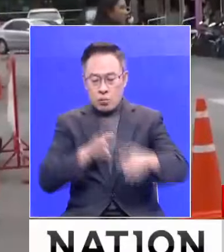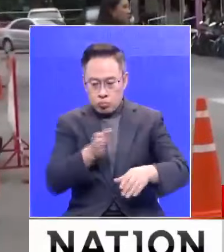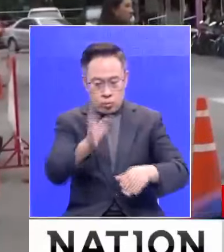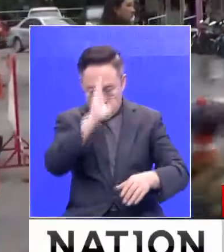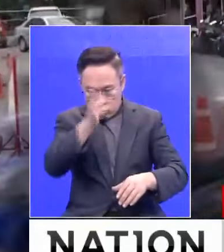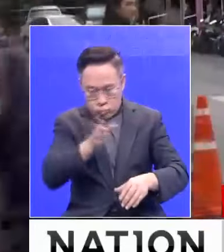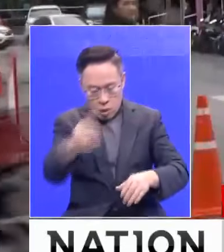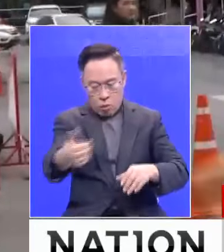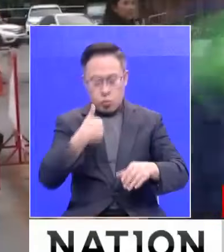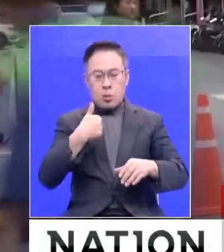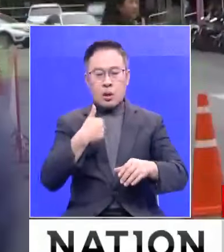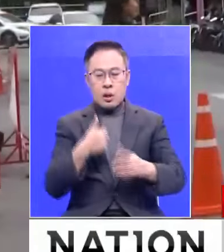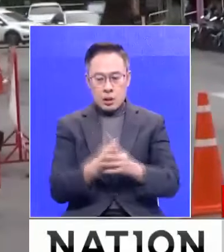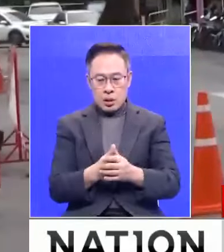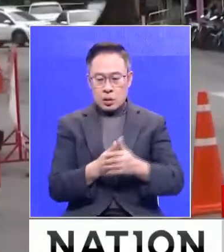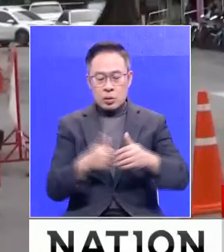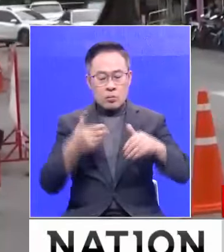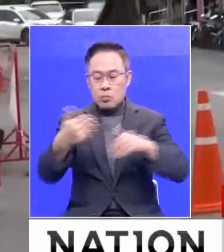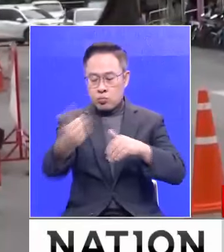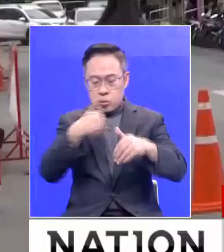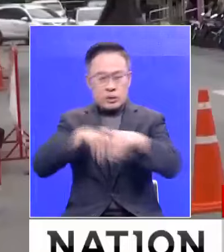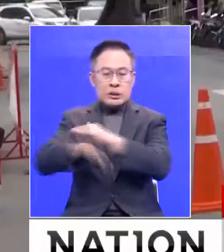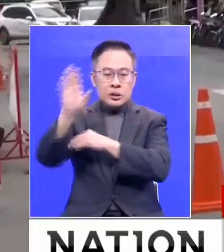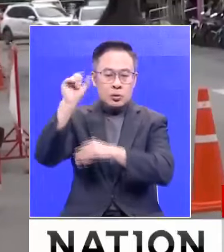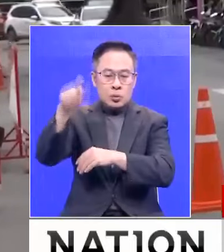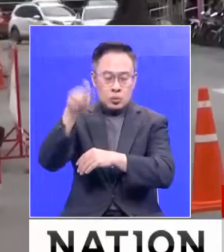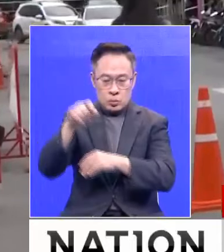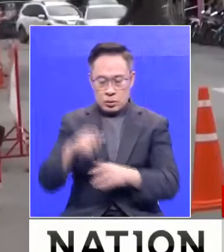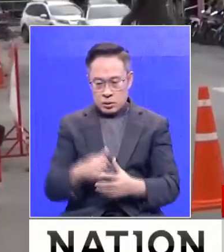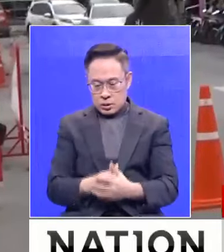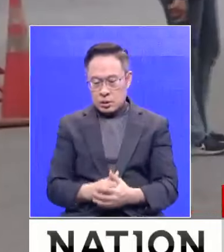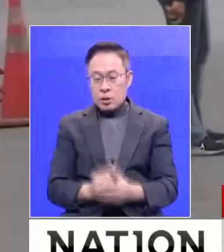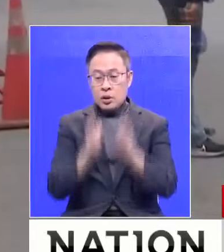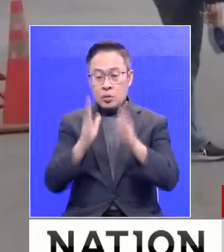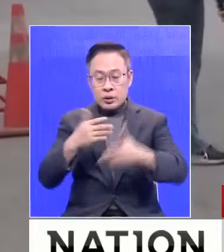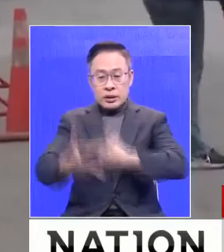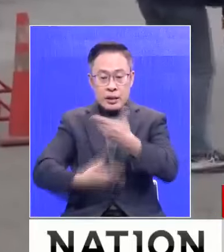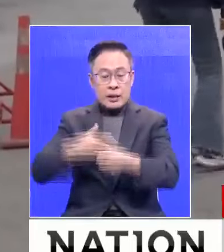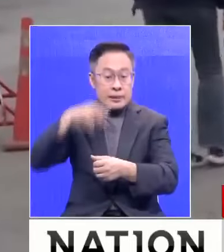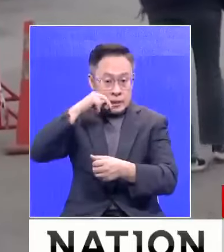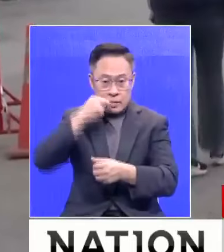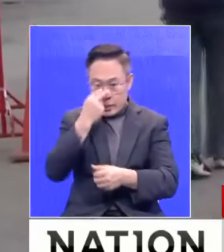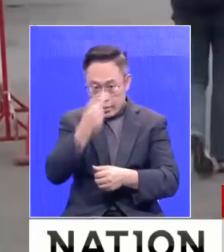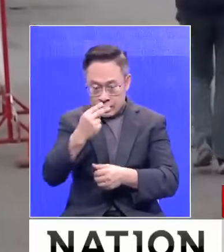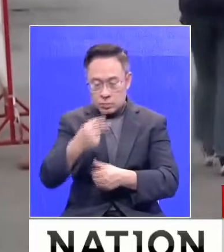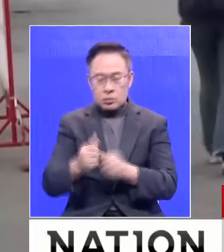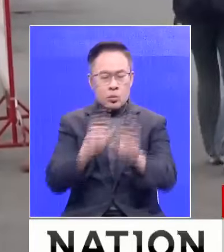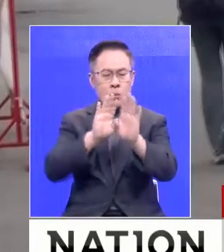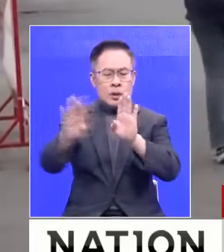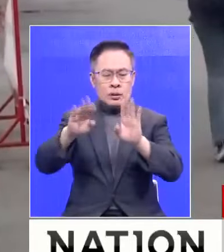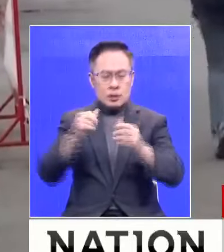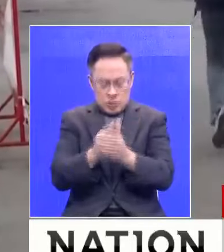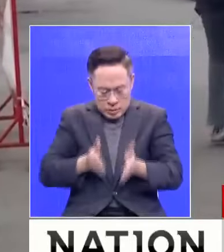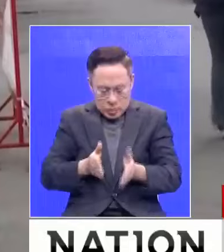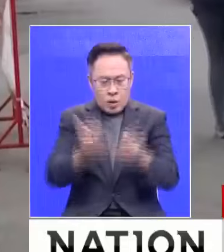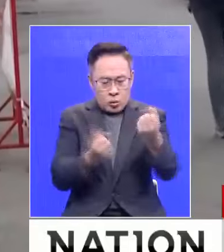ขับรถชนกลวยสวนออกไปซึ่งสอดคล้องกับผู้ที่เห็นเหตุการณ์นะคะซึ่งขายน้ำอยู่บริเวณหน้าทางเข้าของห้างก็เล่าให้เราฟังนะคะว่